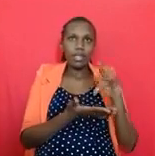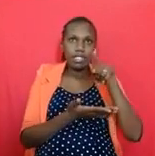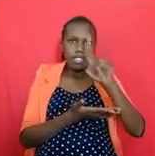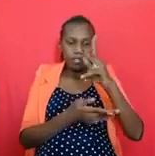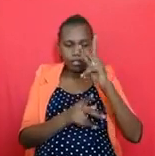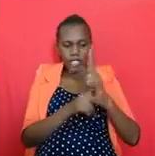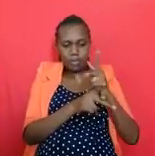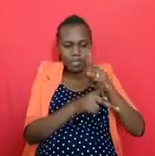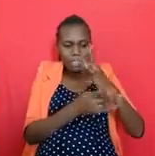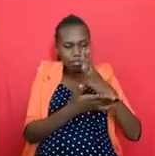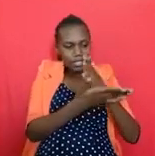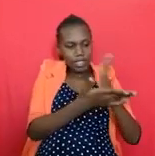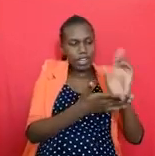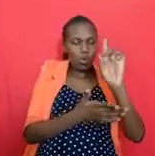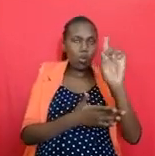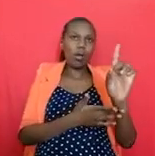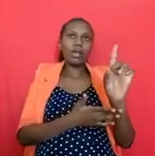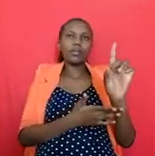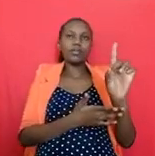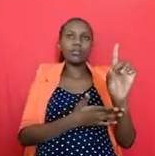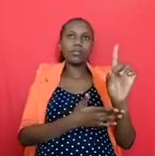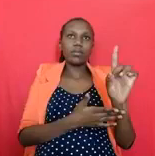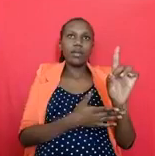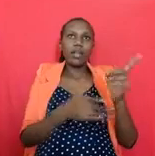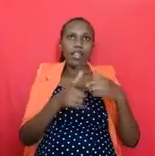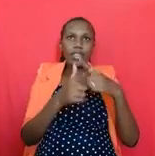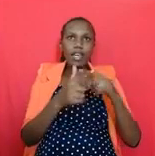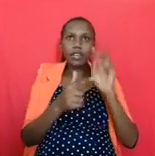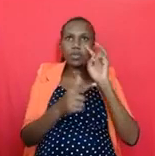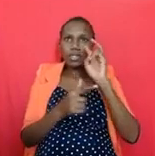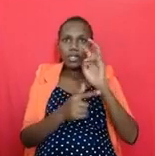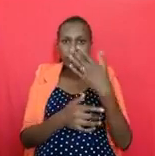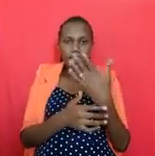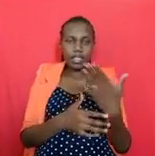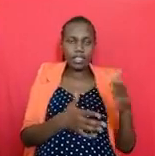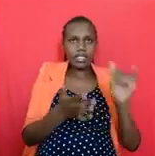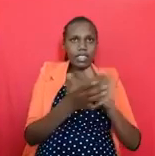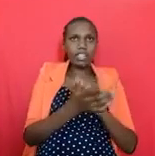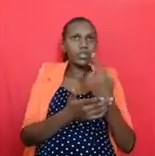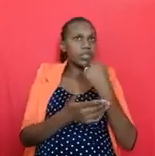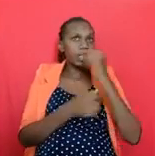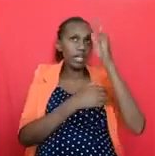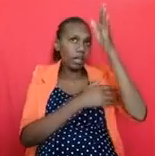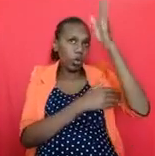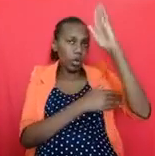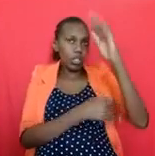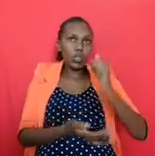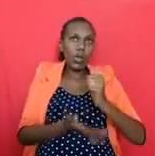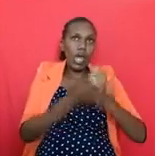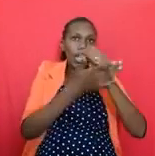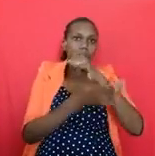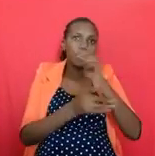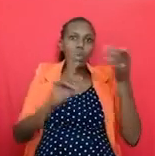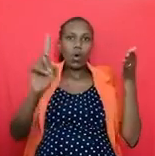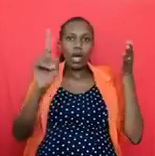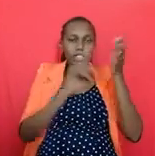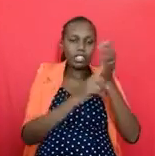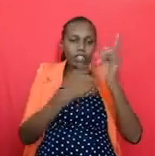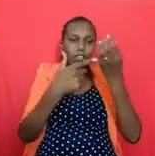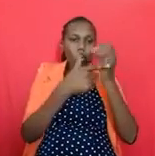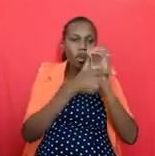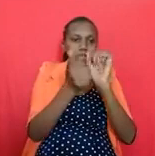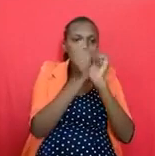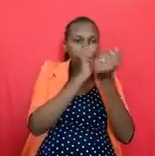wiige ratiri mwena uyu wa maundu maria urera ngai aguteithie ugaruke kuma kuri